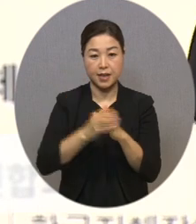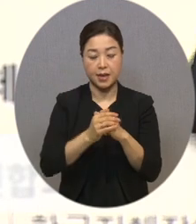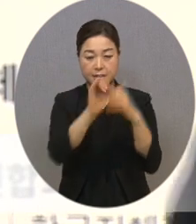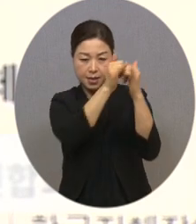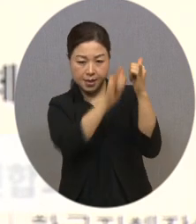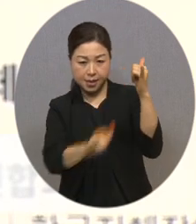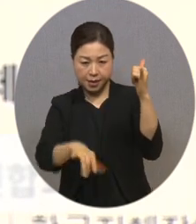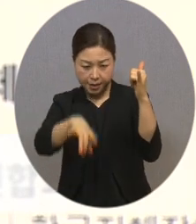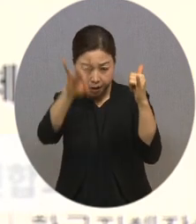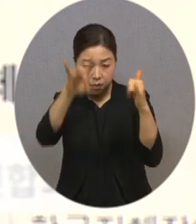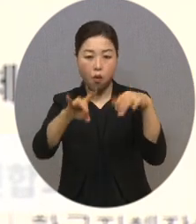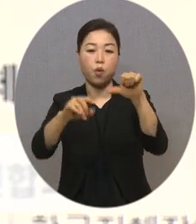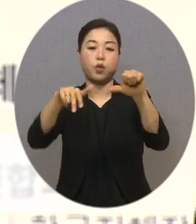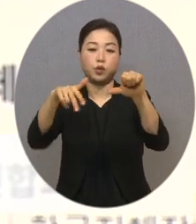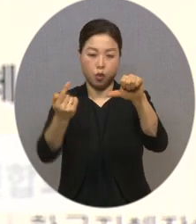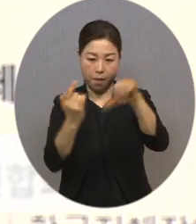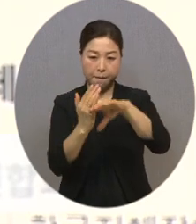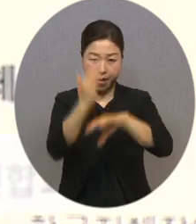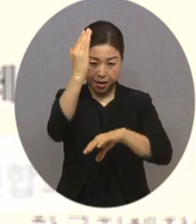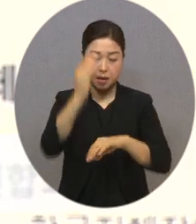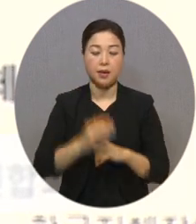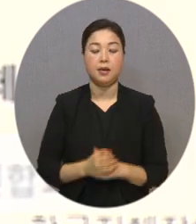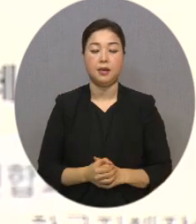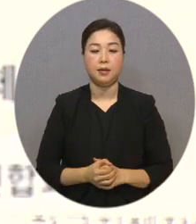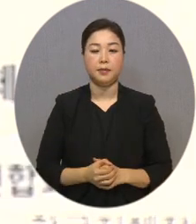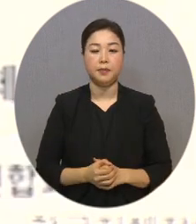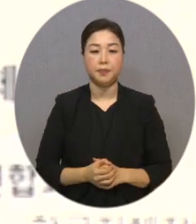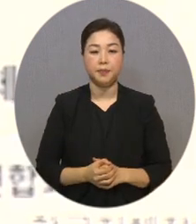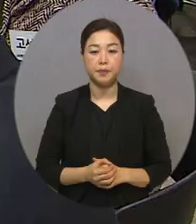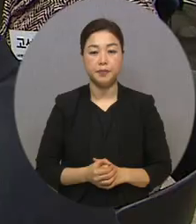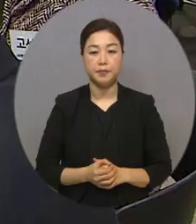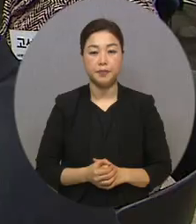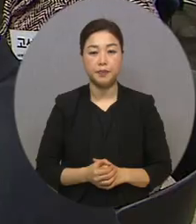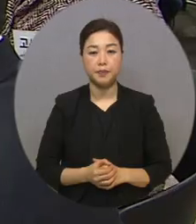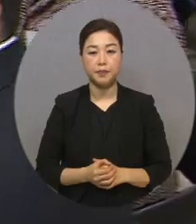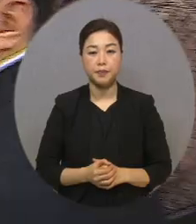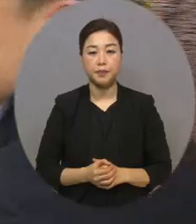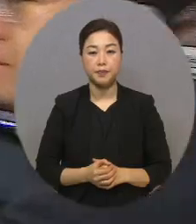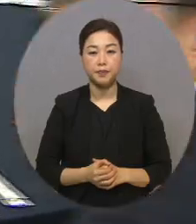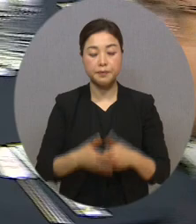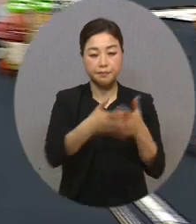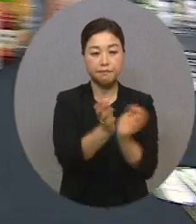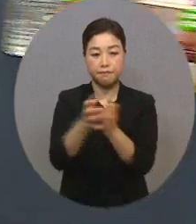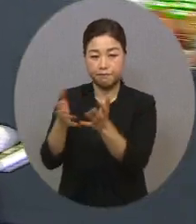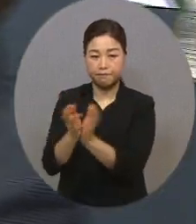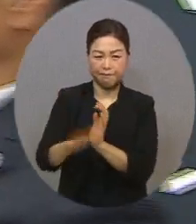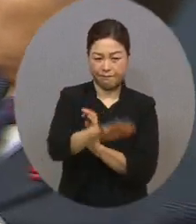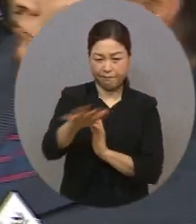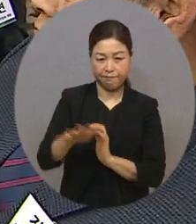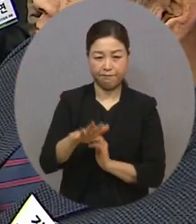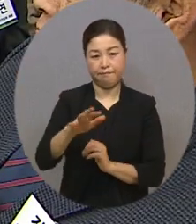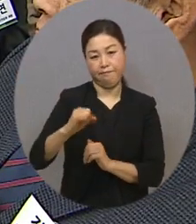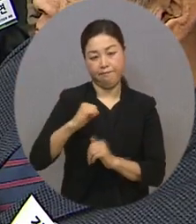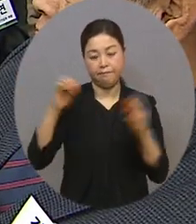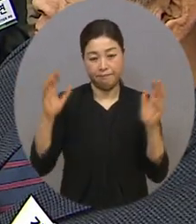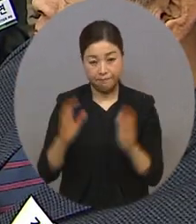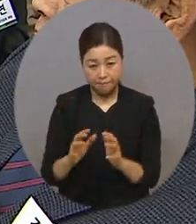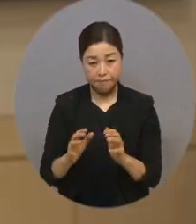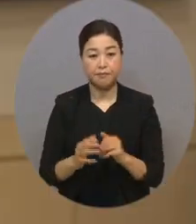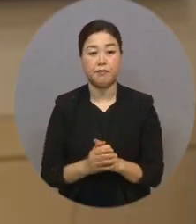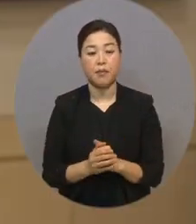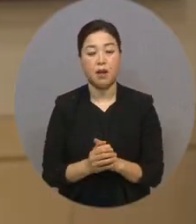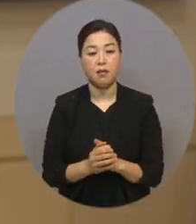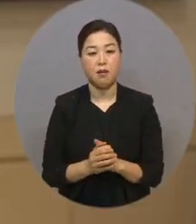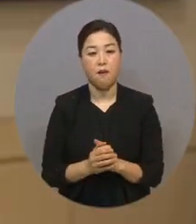저희가 5조 원을 넘어선다는 말씀을 드리겠습니다. 단체들은 모두가 한 마음으로 힘을 합쳐